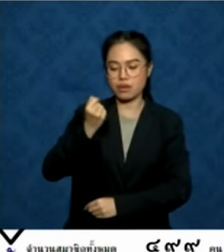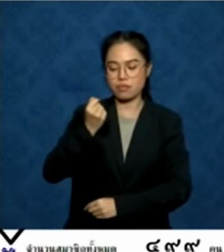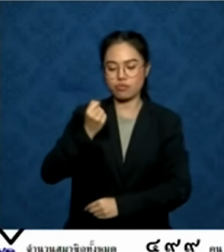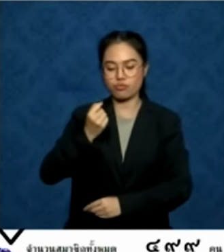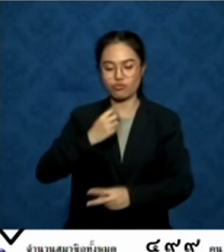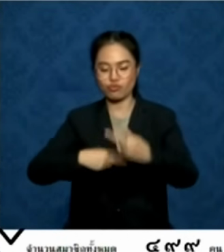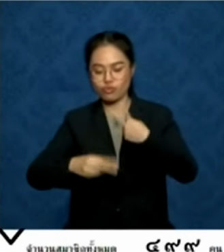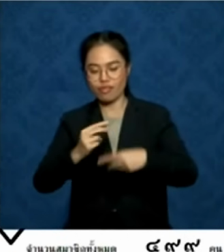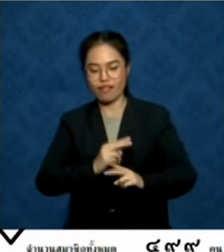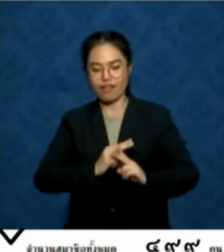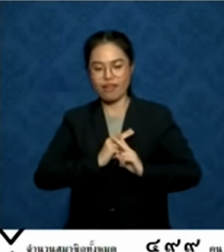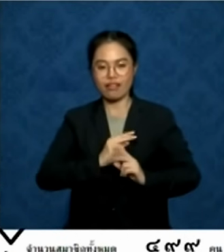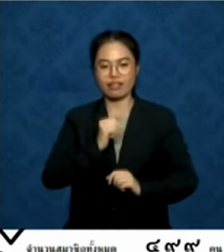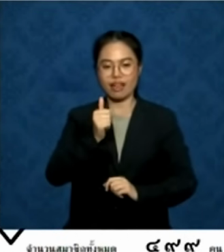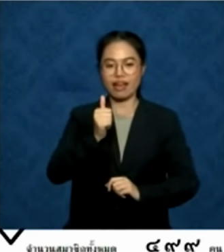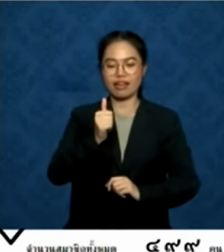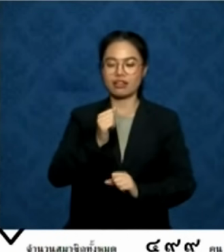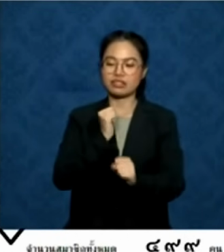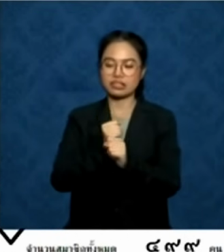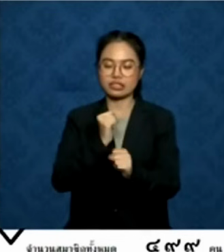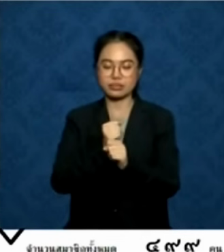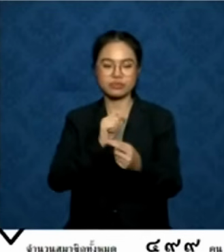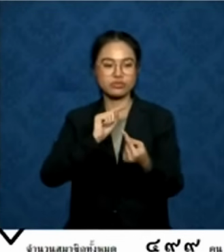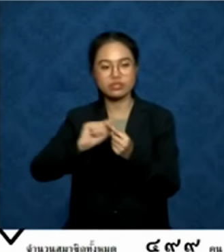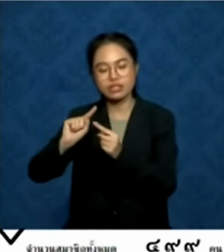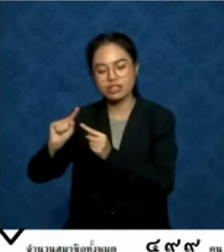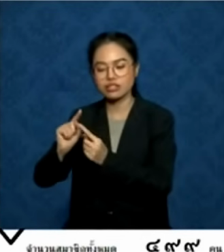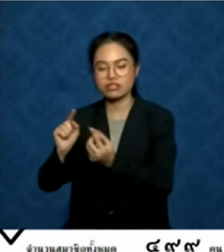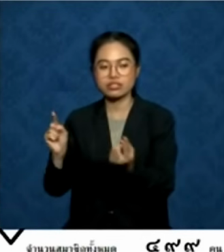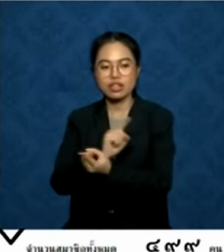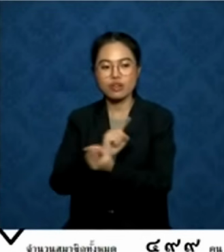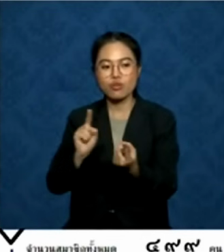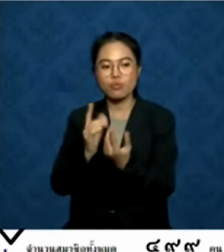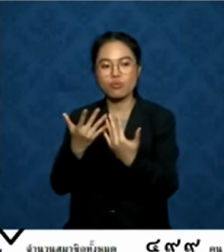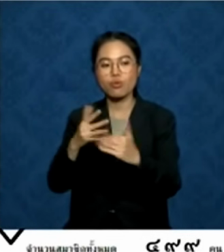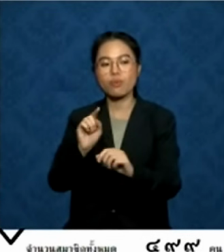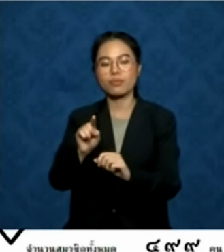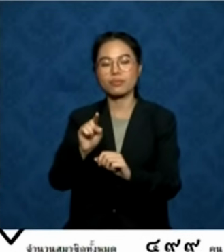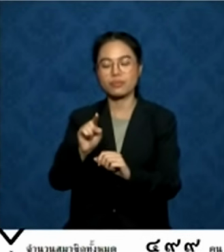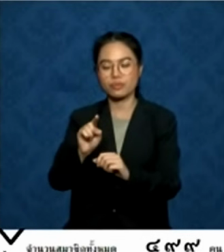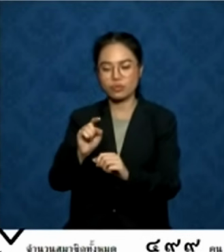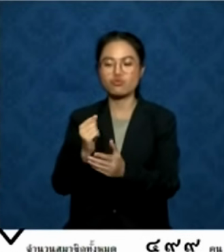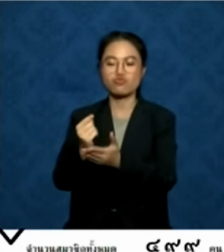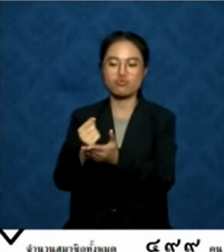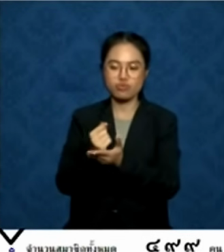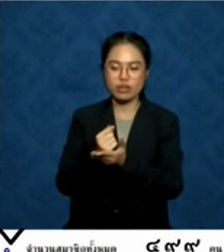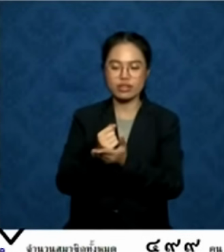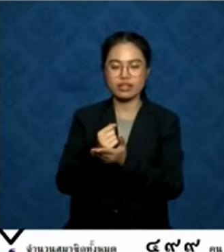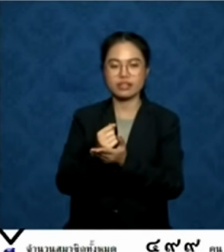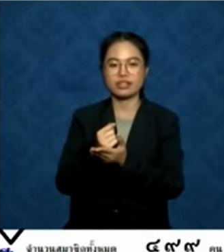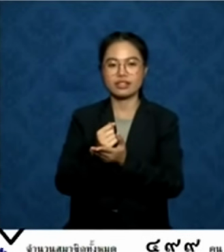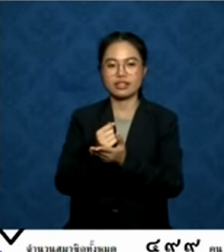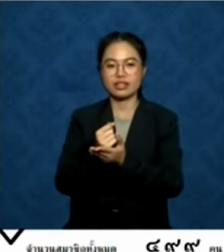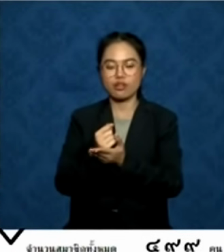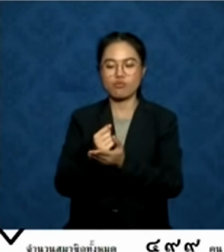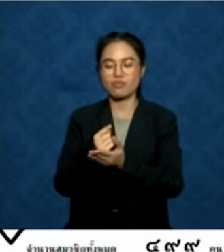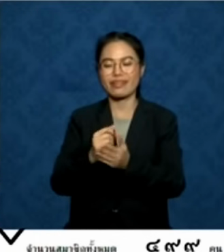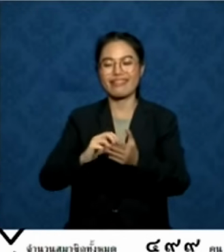งยืนตอบโจทย์ปัญหาความท้าทายในสังคมสร้างความเป็นธรรมและลด